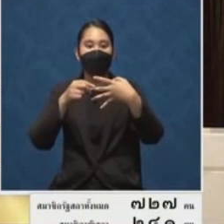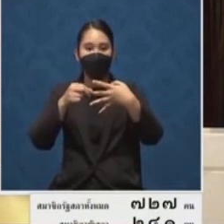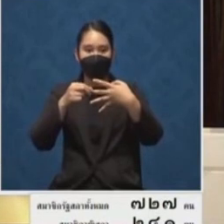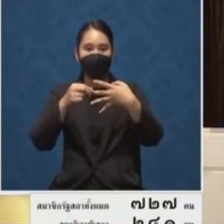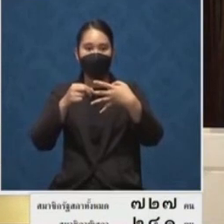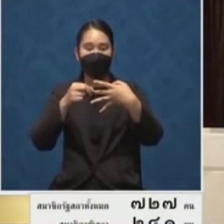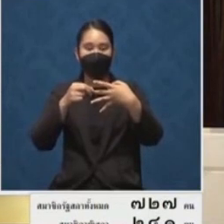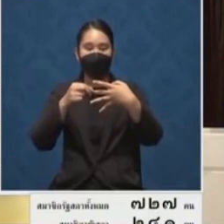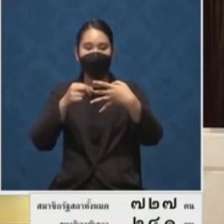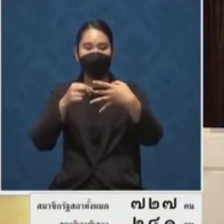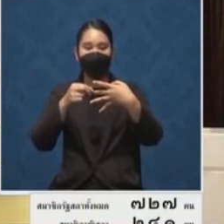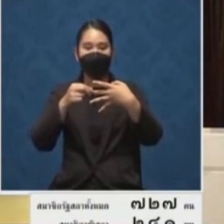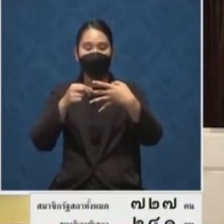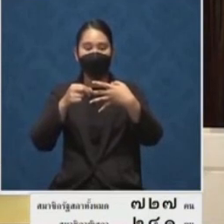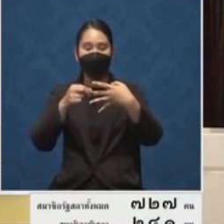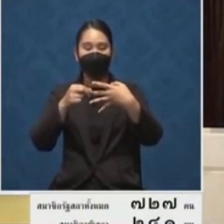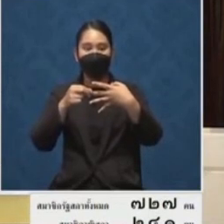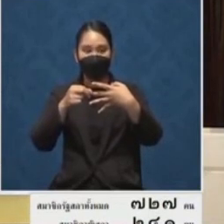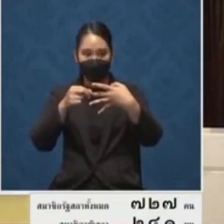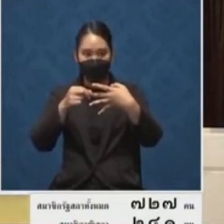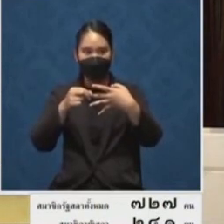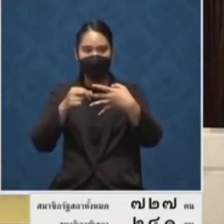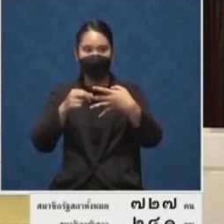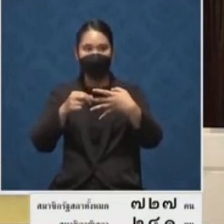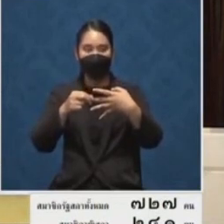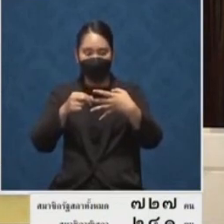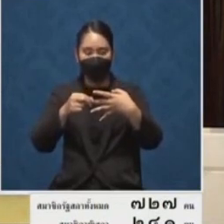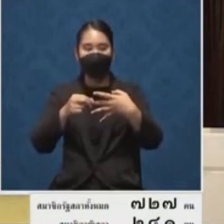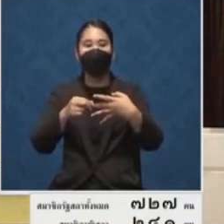สำหรับร่างรัฐธรรมนูญแก้ไขเพิ่มเติมฉบับที่2